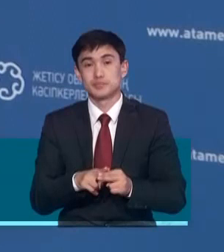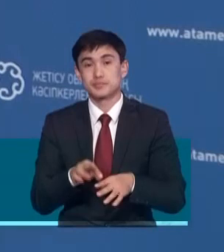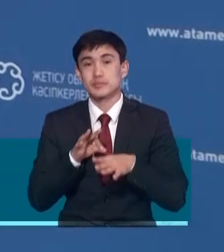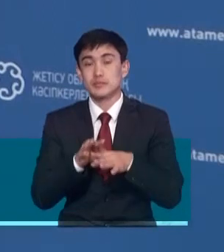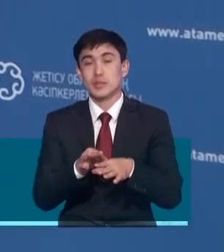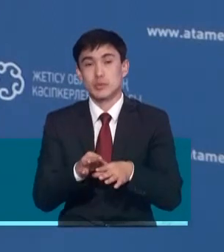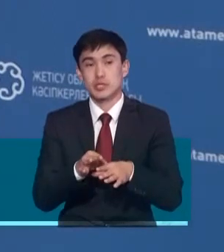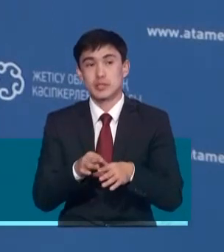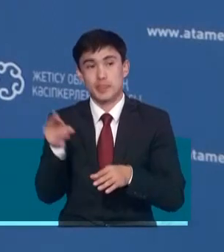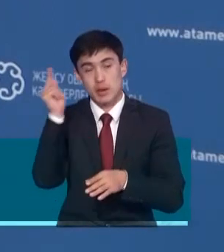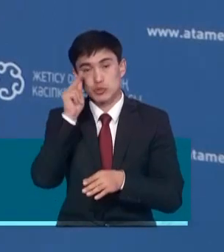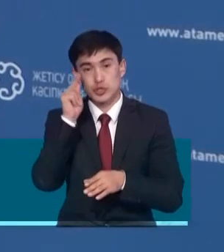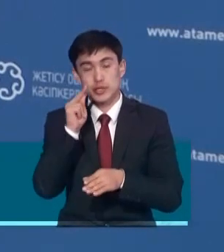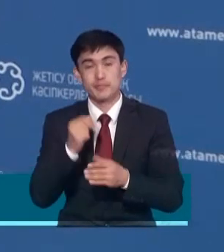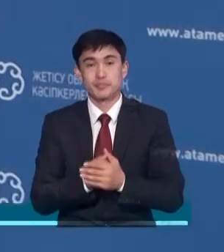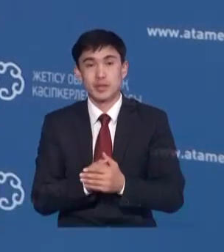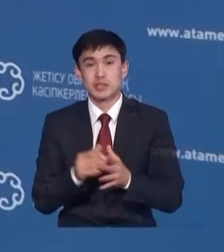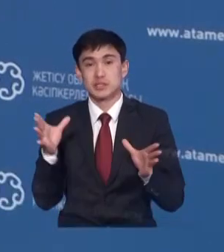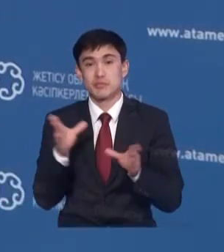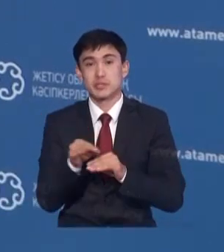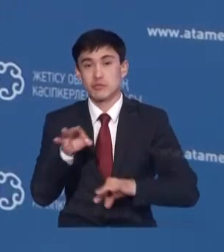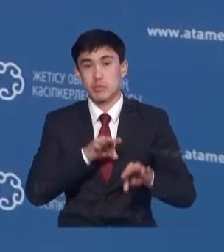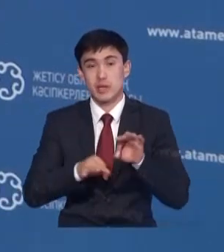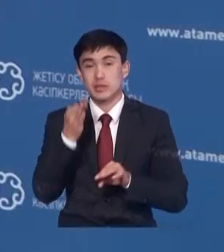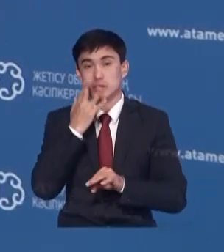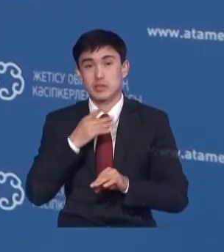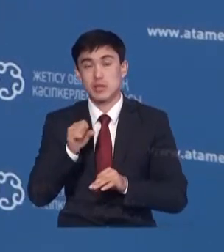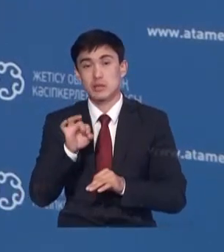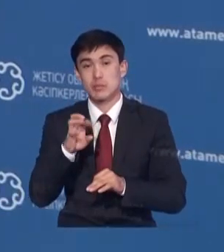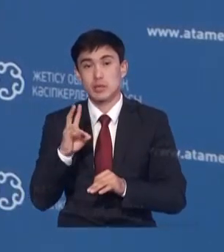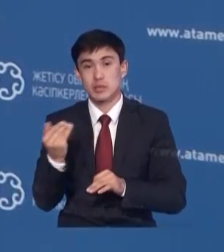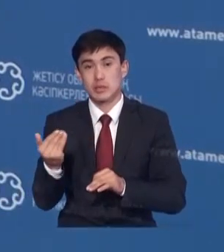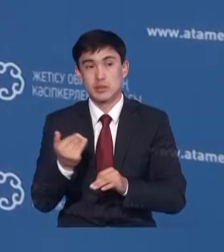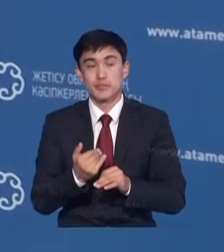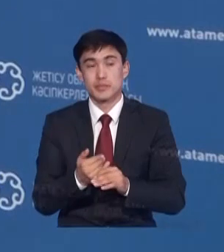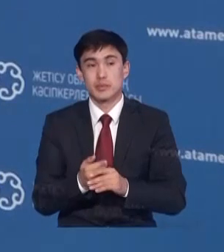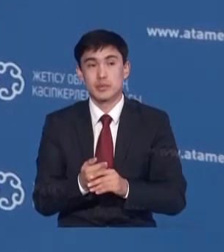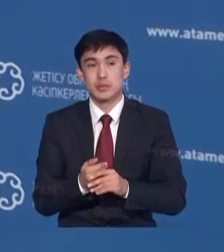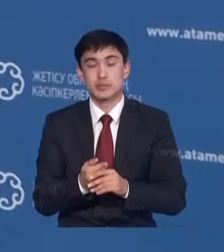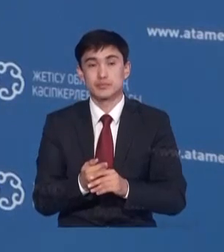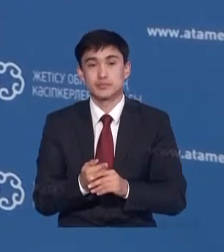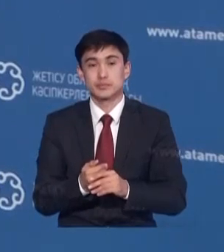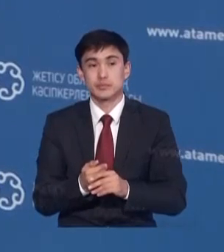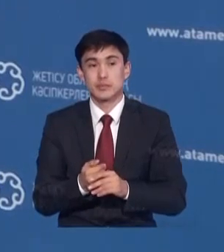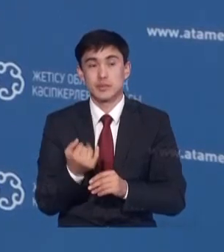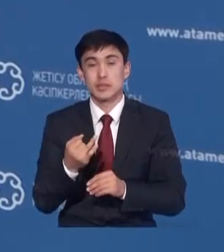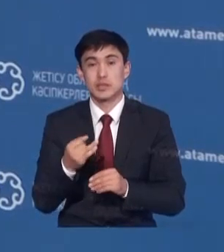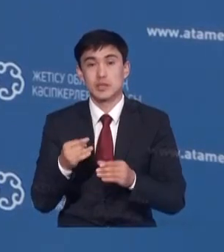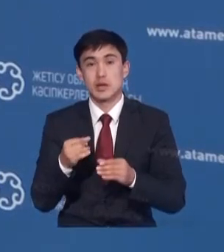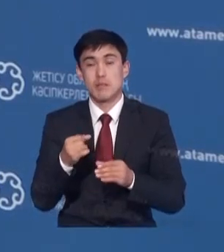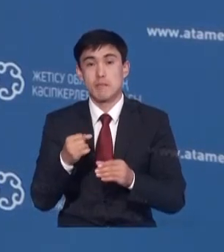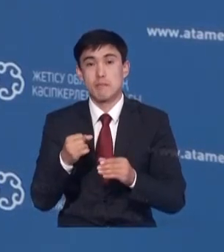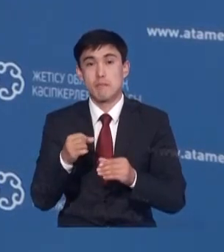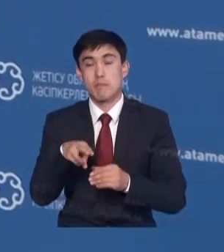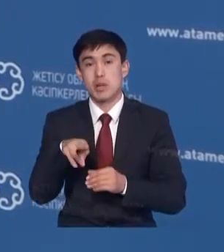прошли обучение в рамках совместного проекта Национальной палаты предпринимателей и палаты